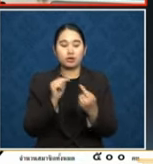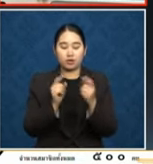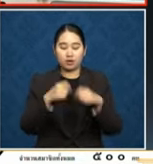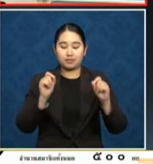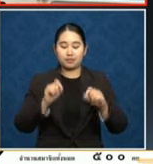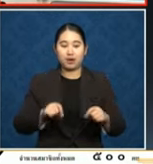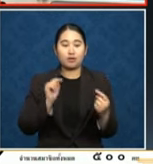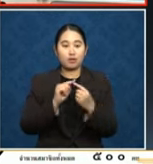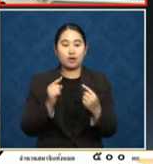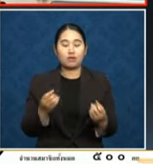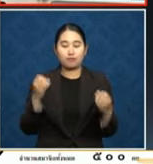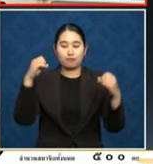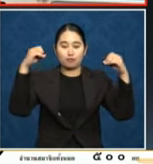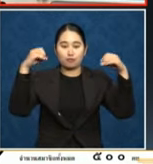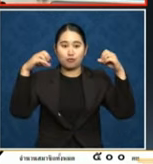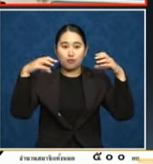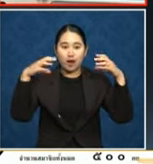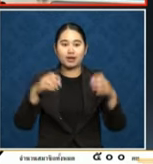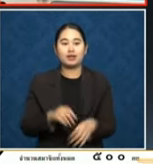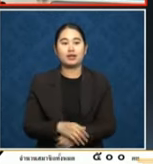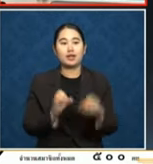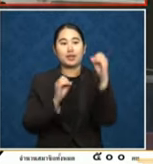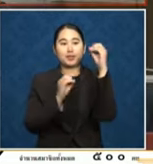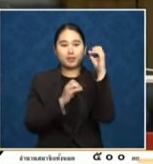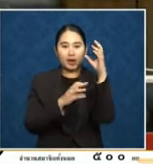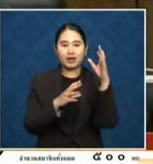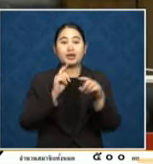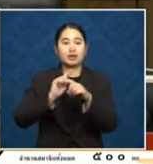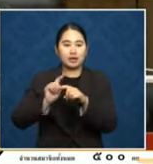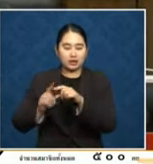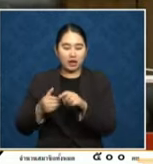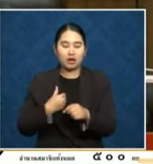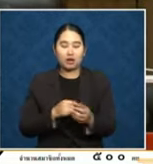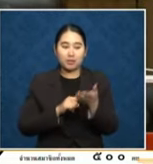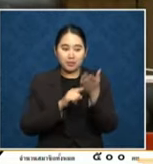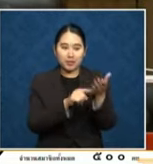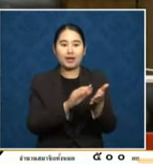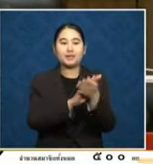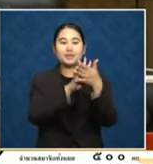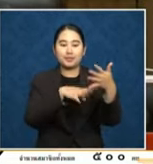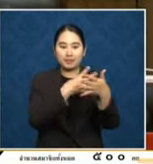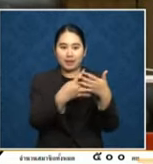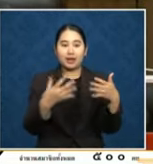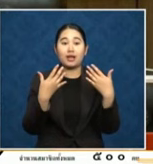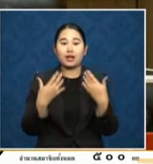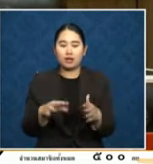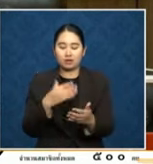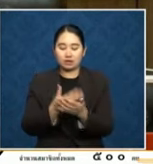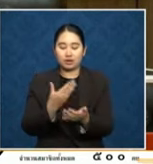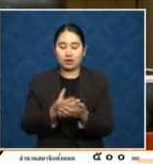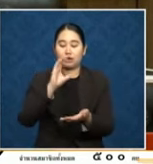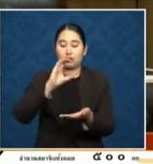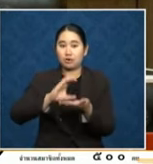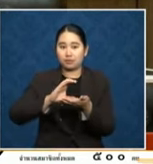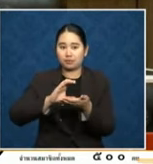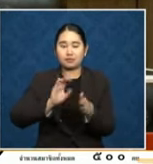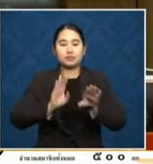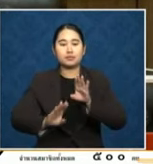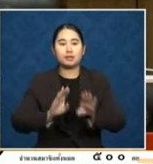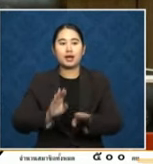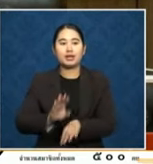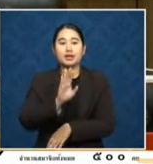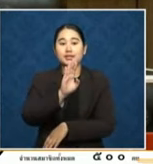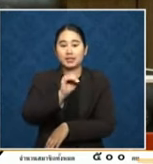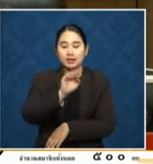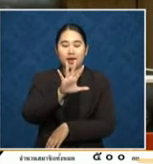าณไฟจราจรและระบบไฟฟ้าส่องสว่างไว้เป็นที่เรียบร้อยแล้วค่ะใช้วงเงินงบประมาณราว